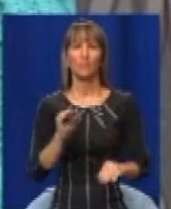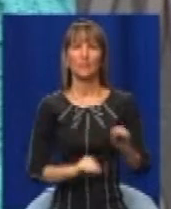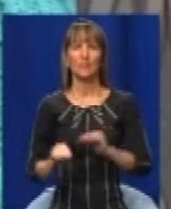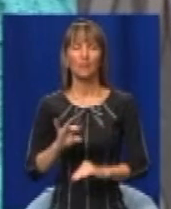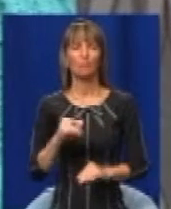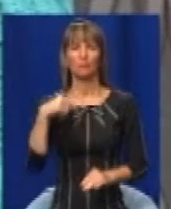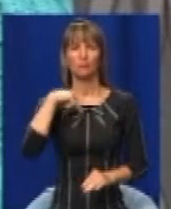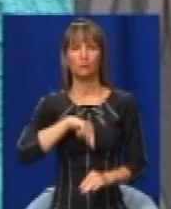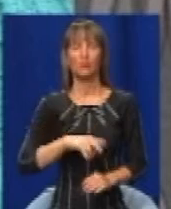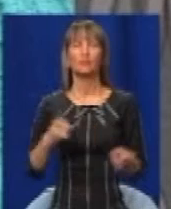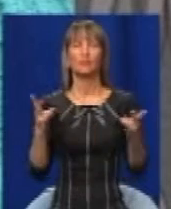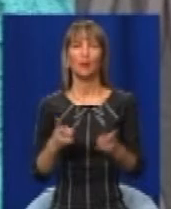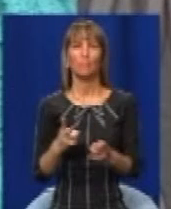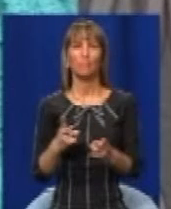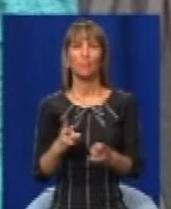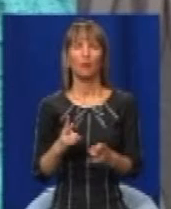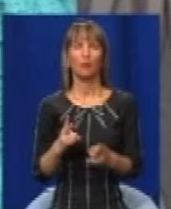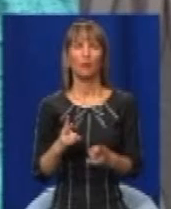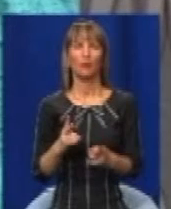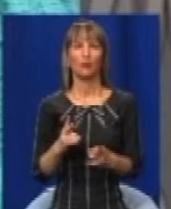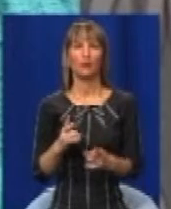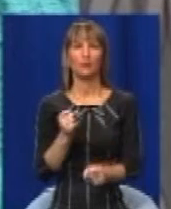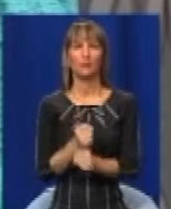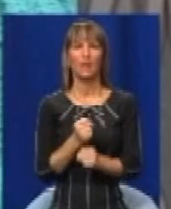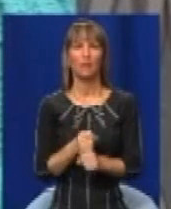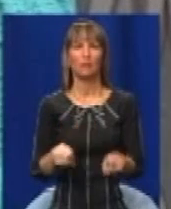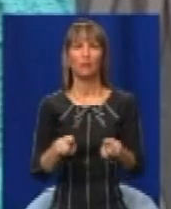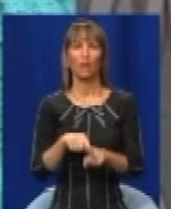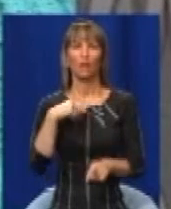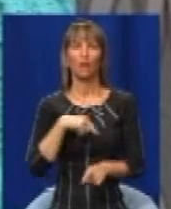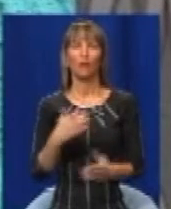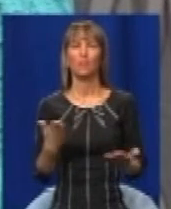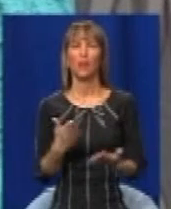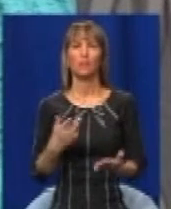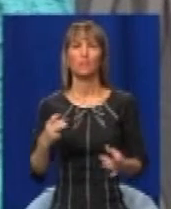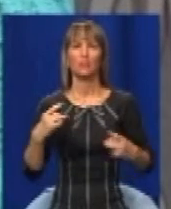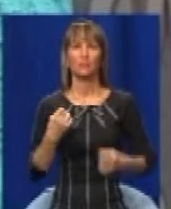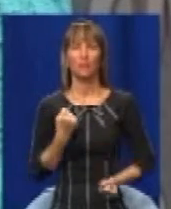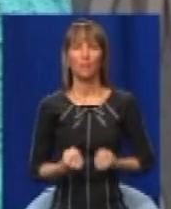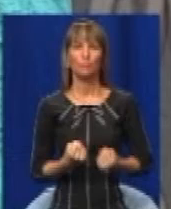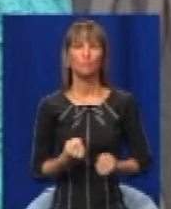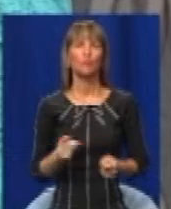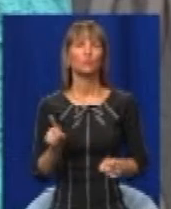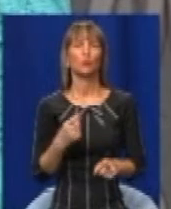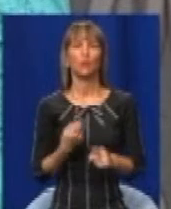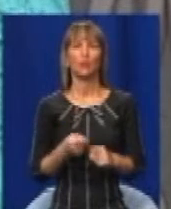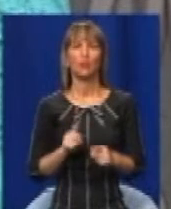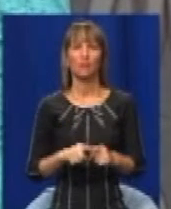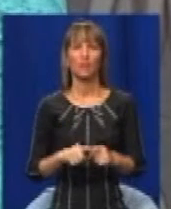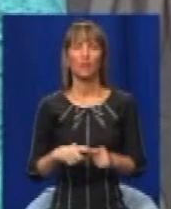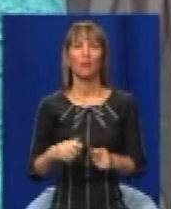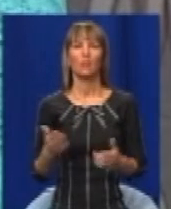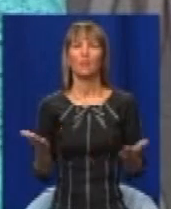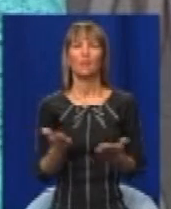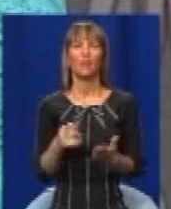взагалі в організмі, треба випрацьовувати таку рису характеру, як стресостійкість. Ну, а власне, що таке стресостійкість,